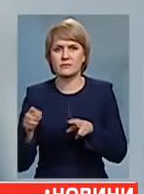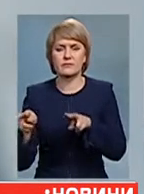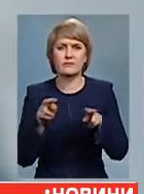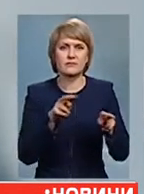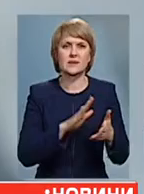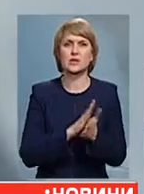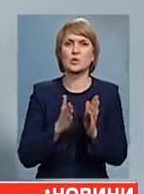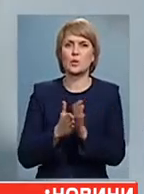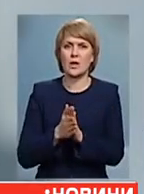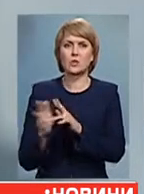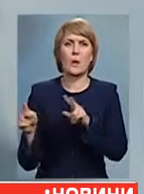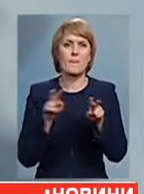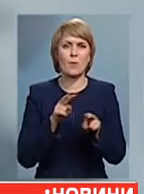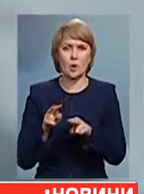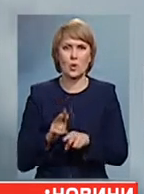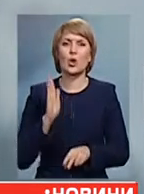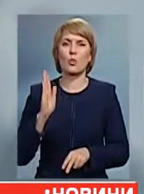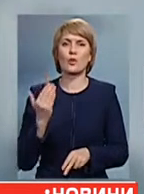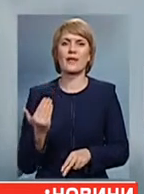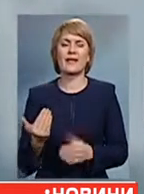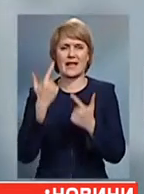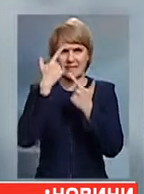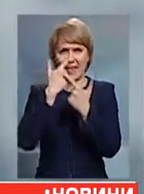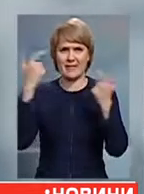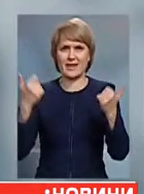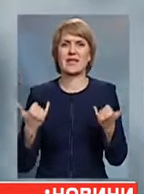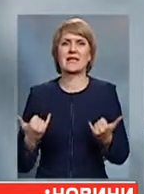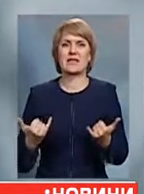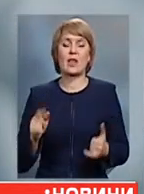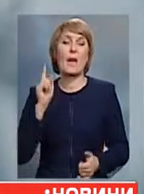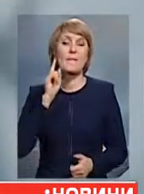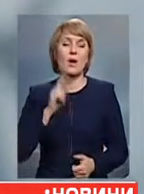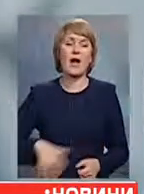ситуацію моніторять. Буде їх заявлення сьогодні. Поки все без змінень.